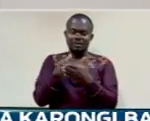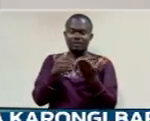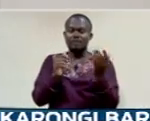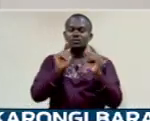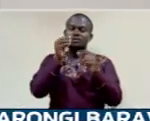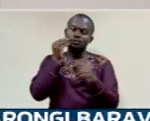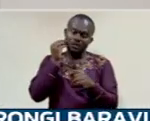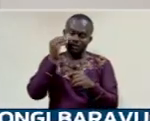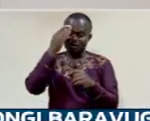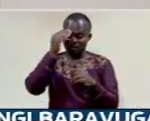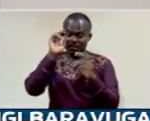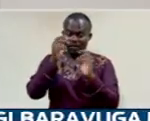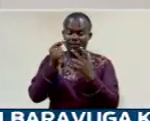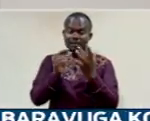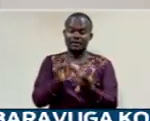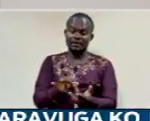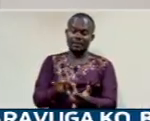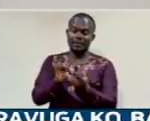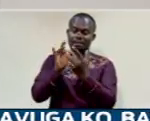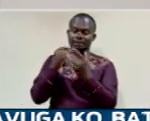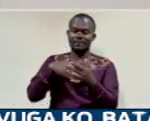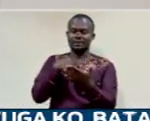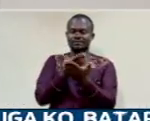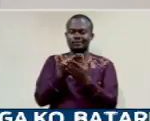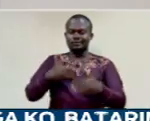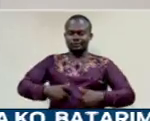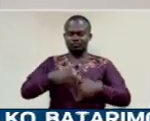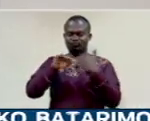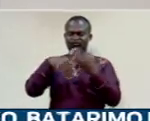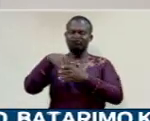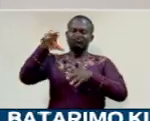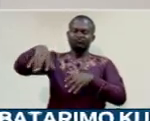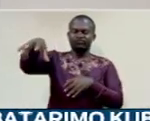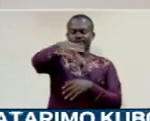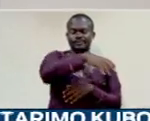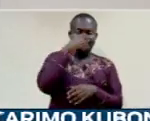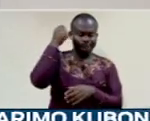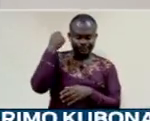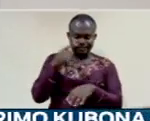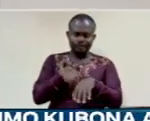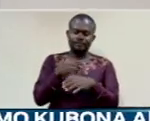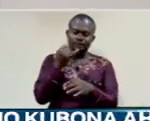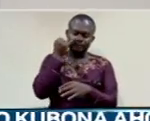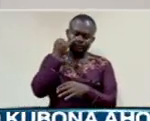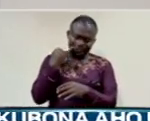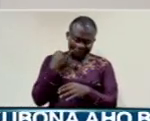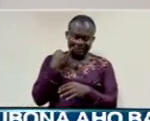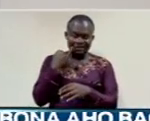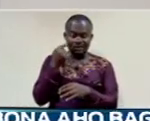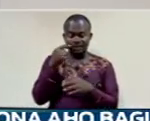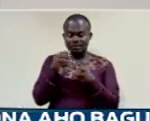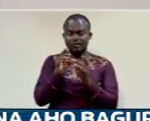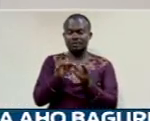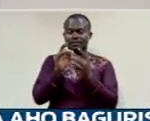tujye mu rugo. Ni ukubera ko ari ibihe bidasanzwe. Turifuza yuko rwose urubyiruko aho ruri hose rwakumva yuko ari ibihe bidasanzwe, bakabifata mu buryo